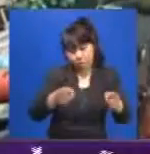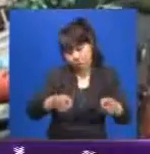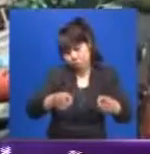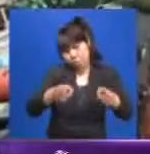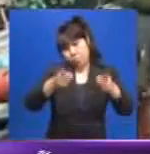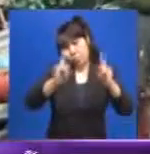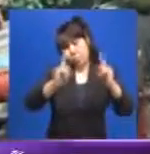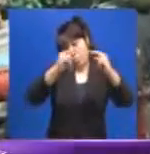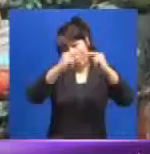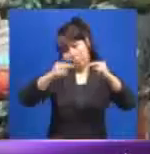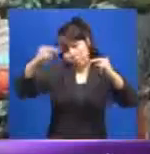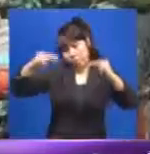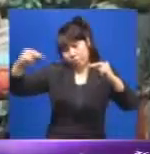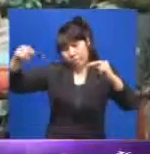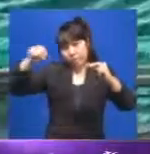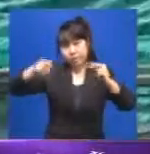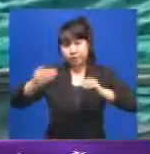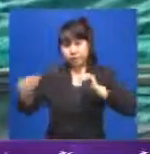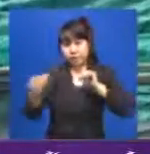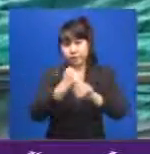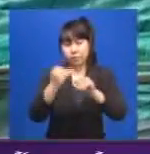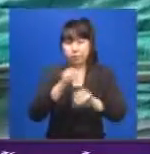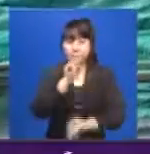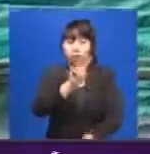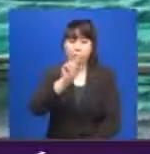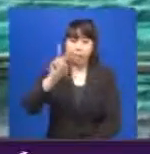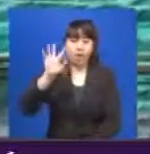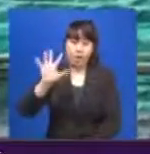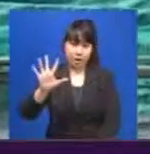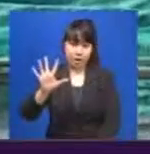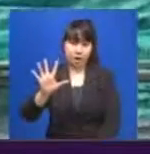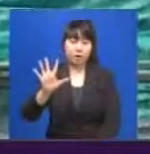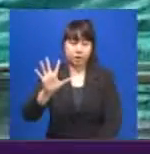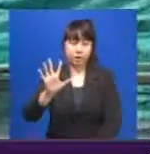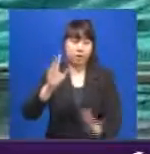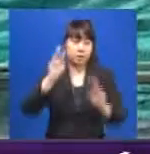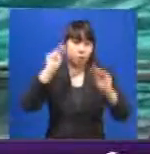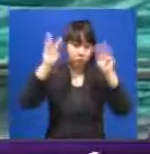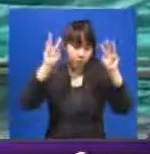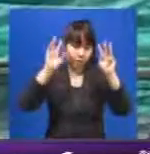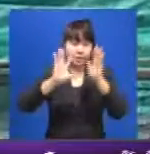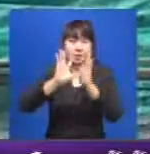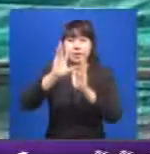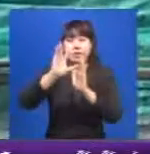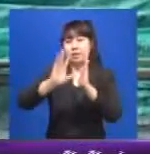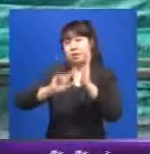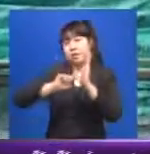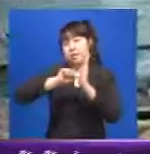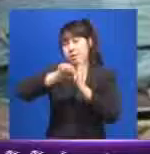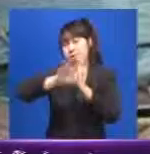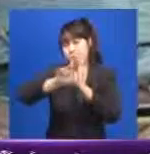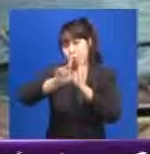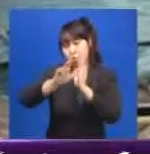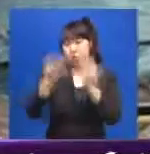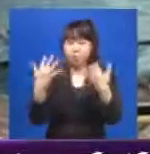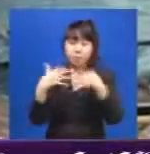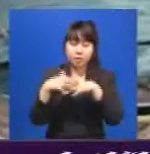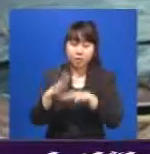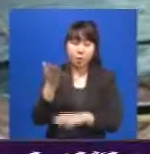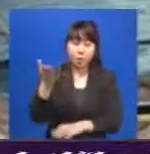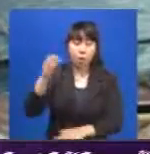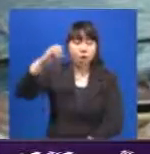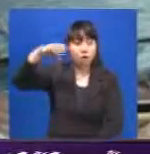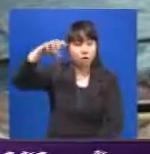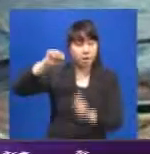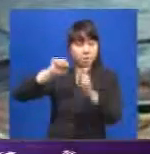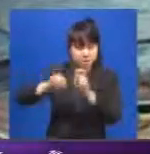ไฟฟ้าแรงสูงที่เส้นทางหลวงหมายเลข 225ถนนสายนครสวรรค์ชัยภูมิพร้อมทั้งประสานขอกำลังจากการไฟฟ้า